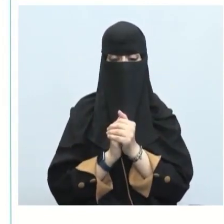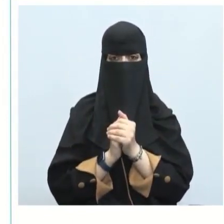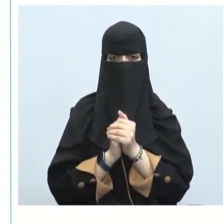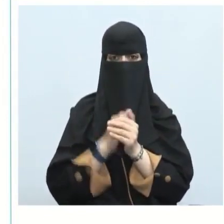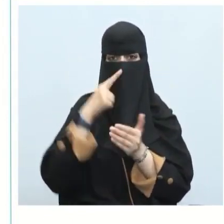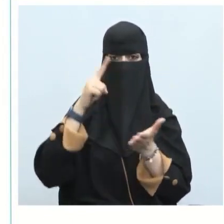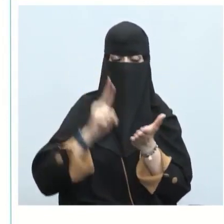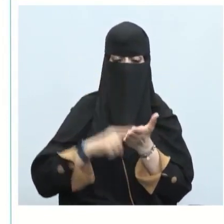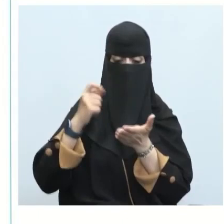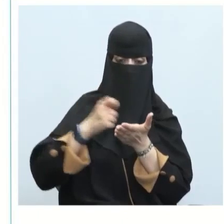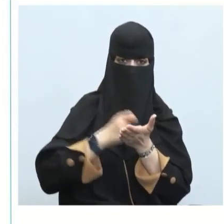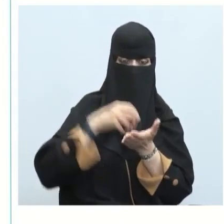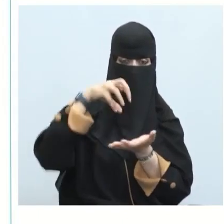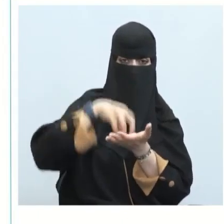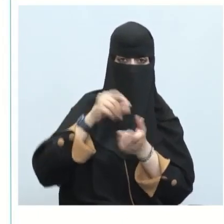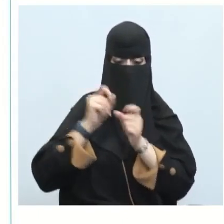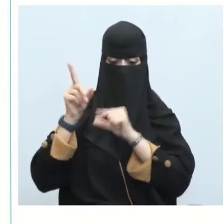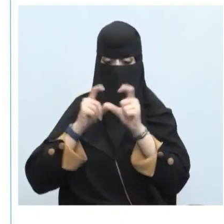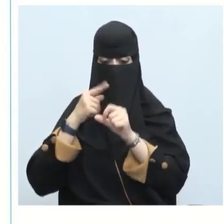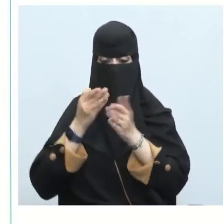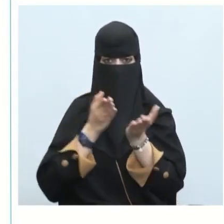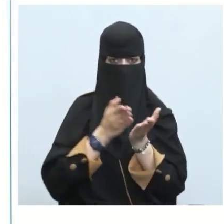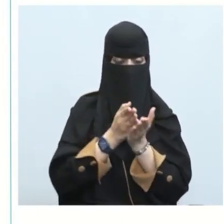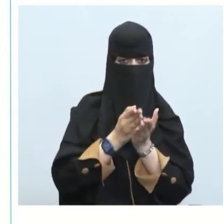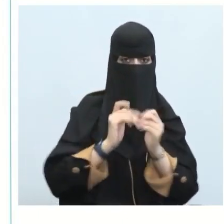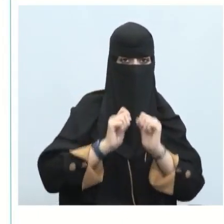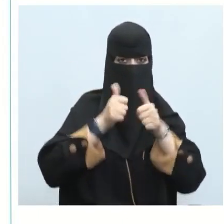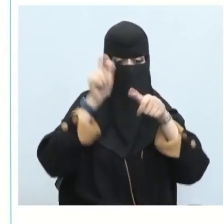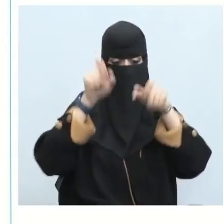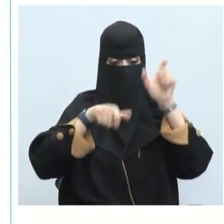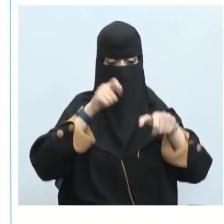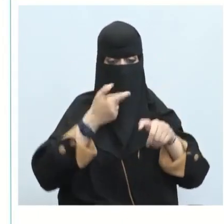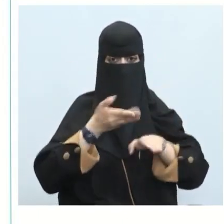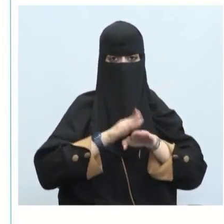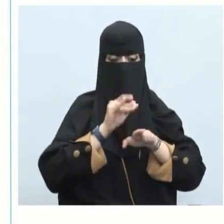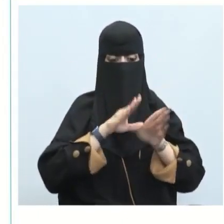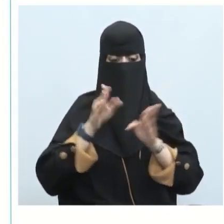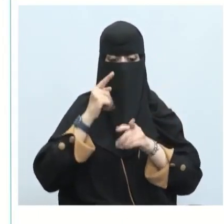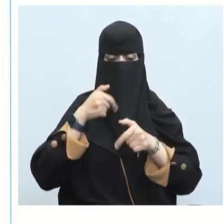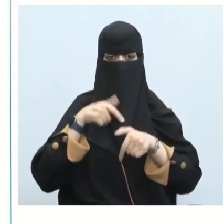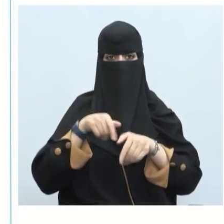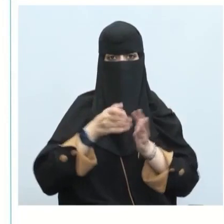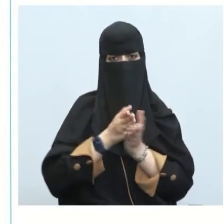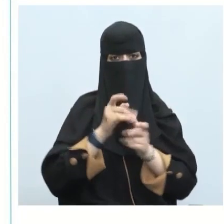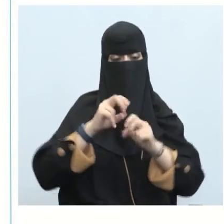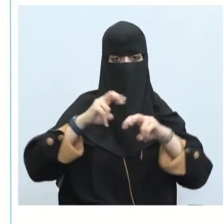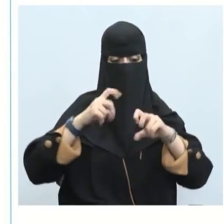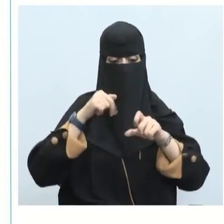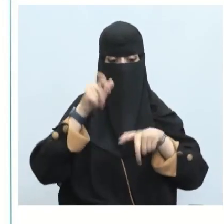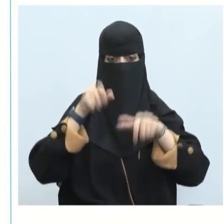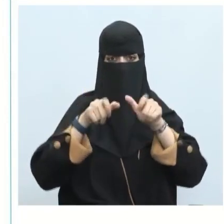اذا يجب كتابه الموقع الالكتروني بطريقه تمكن الاشخاص من العثور عليه عن طريق